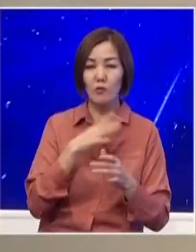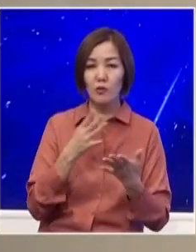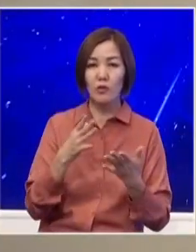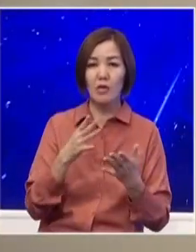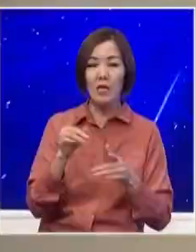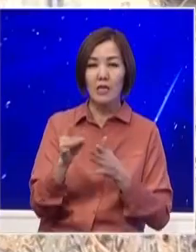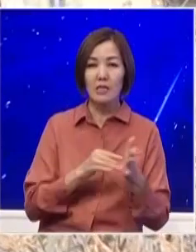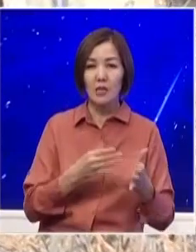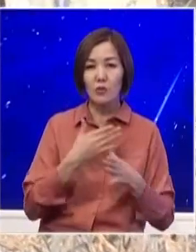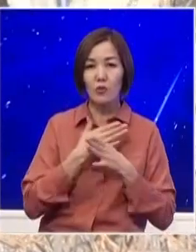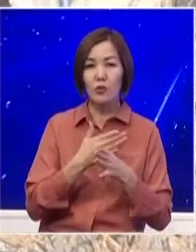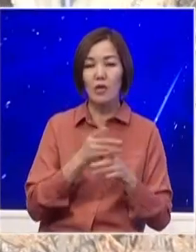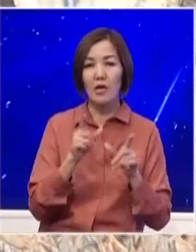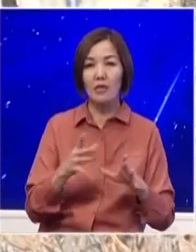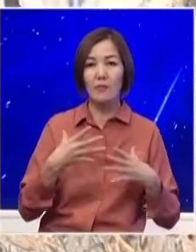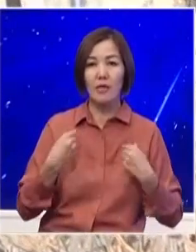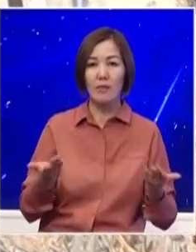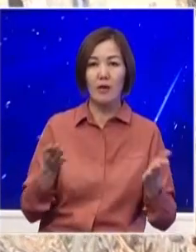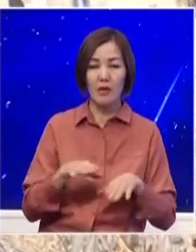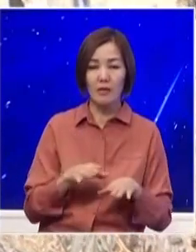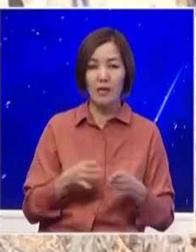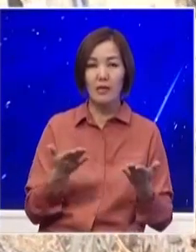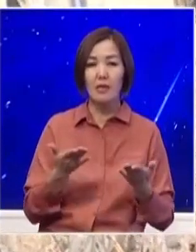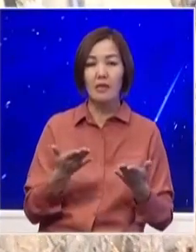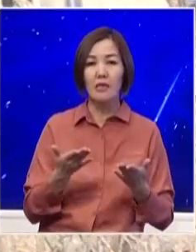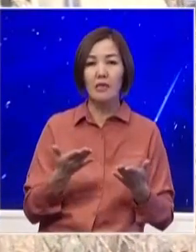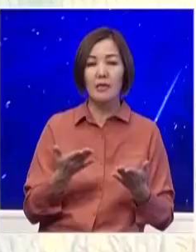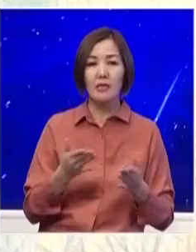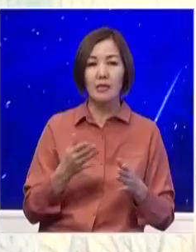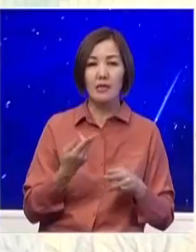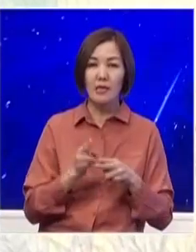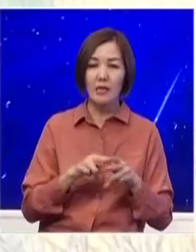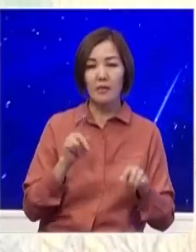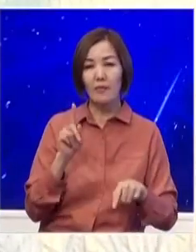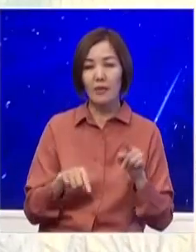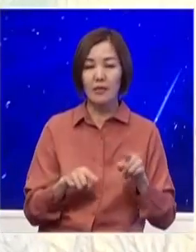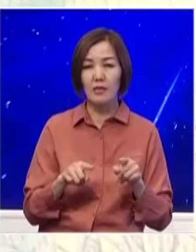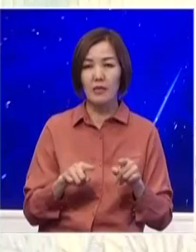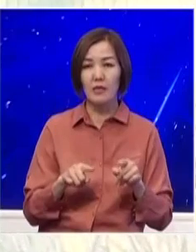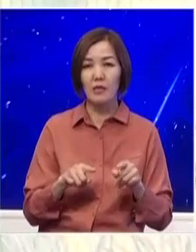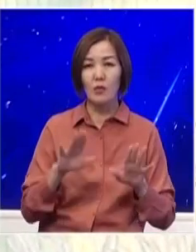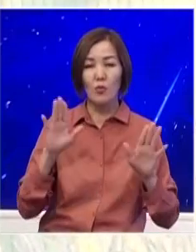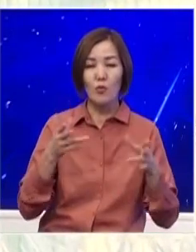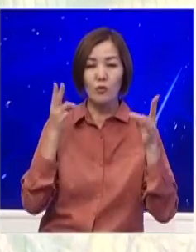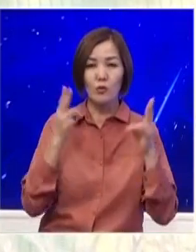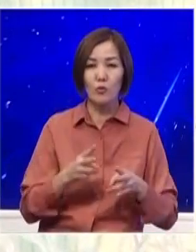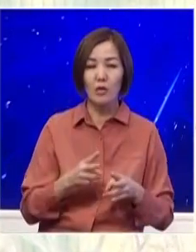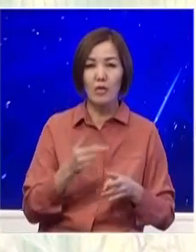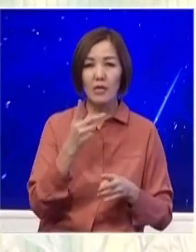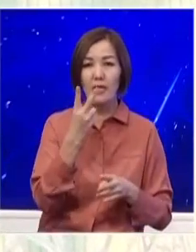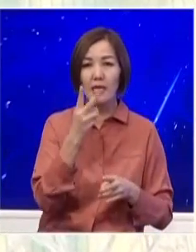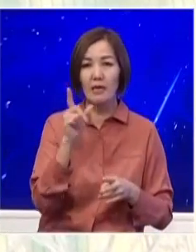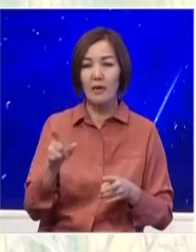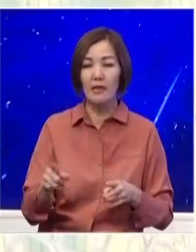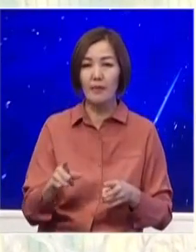уақытлы көмегінің арқасында адамдар аман қалып жатады. Олардың да дәрменсіз кездері болады. Жоғарыда айтылған оқыс оқиғаларда екі адам